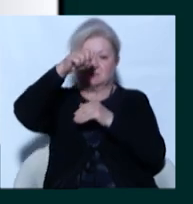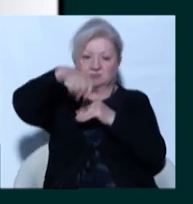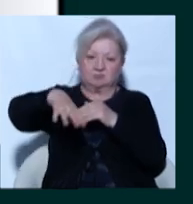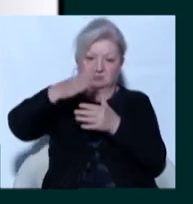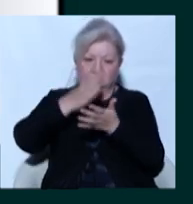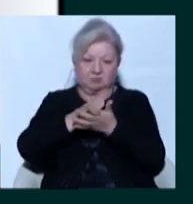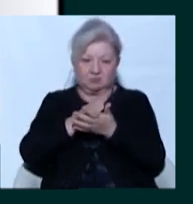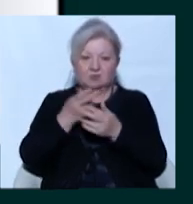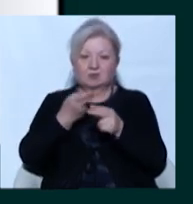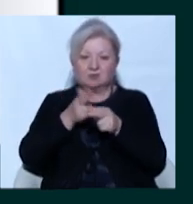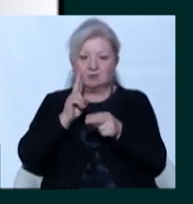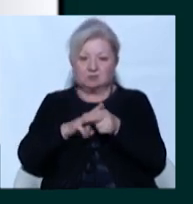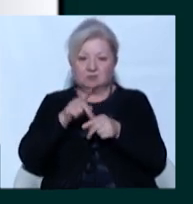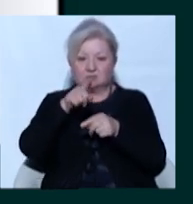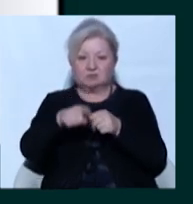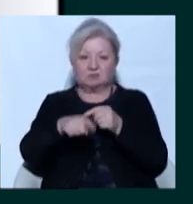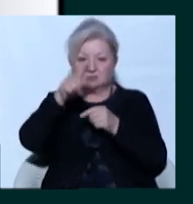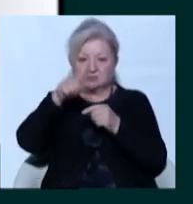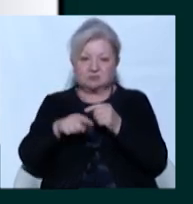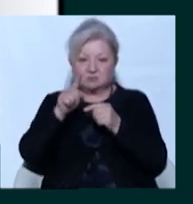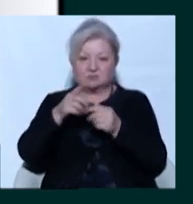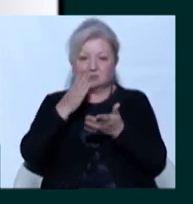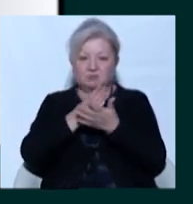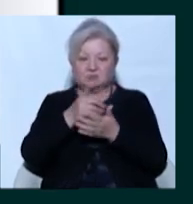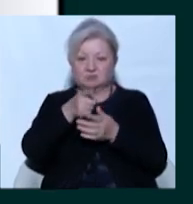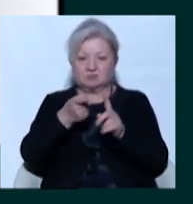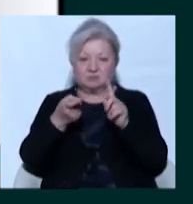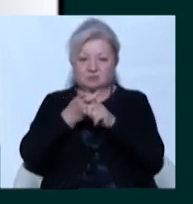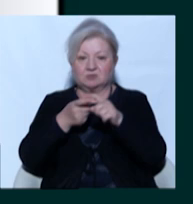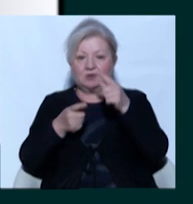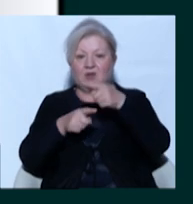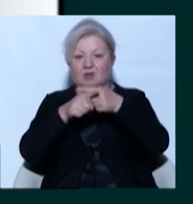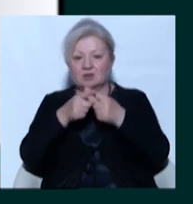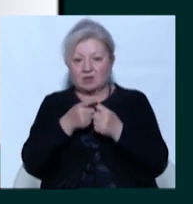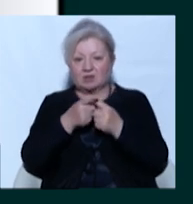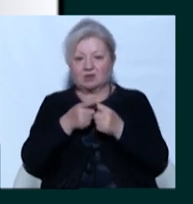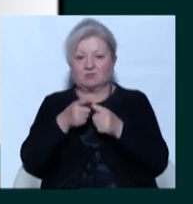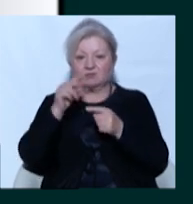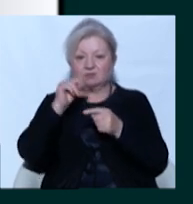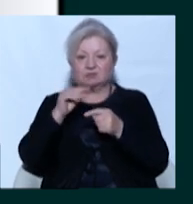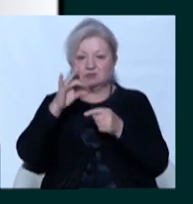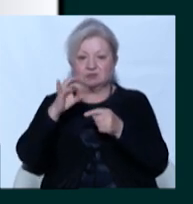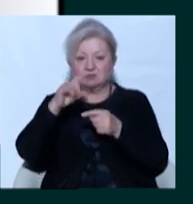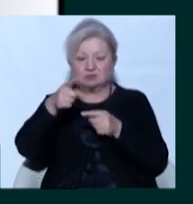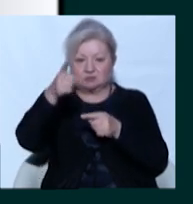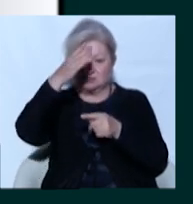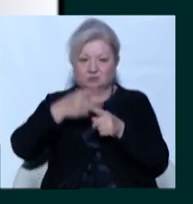მაშას ადამე, აი მას მიურძღვის წვლილი აი ამ ნახევარ ჭრილის შექმნაში და